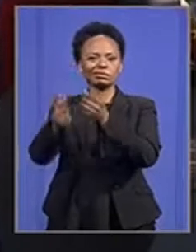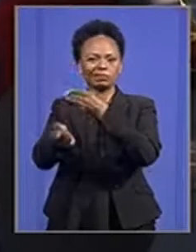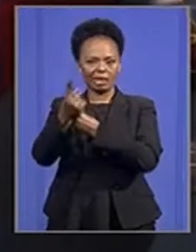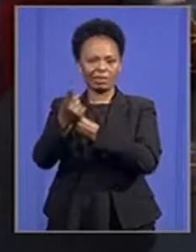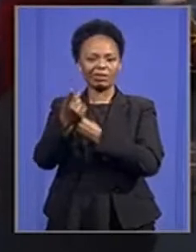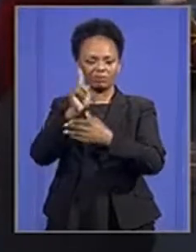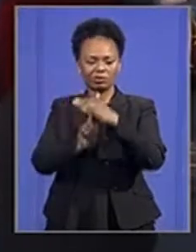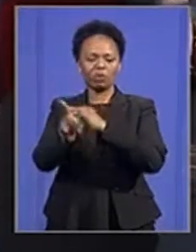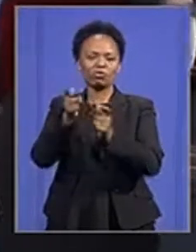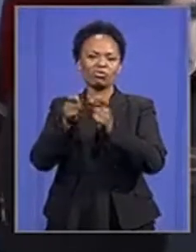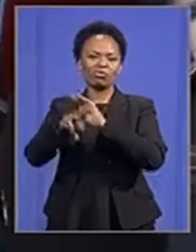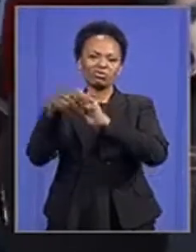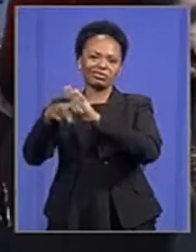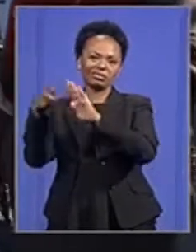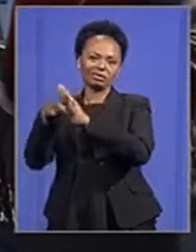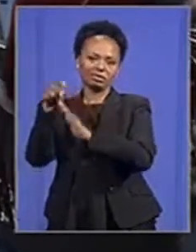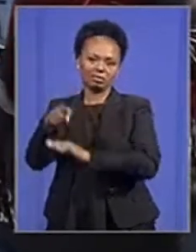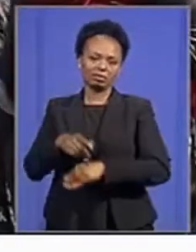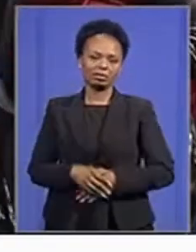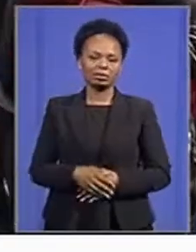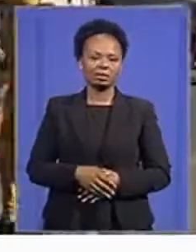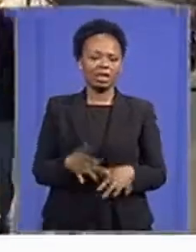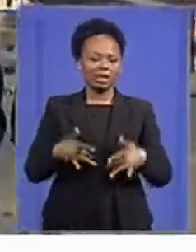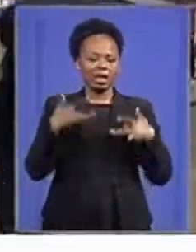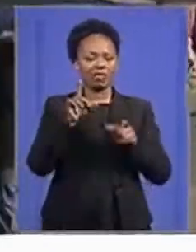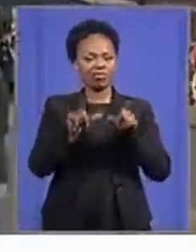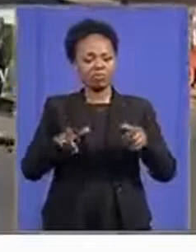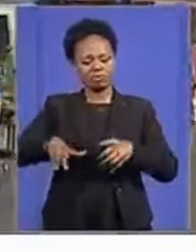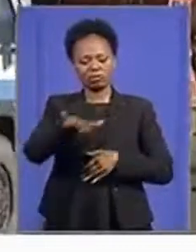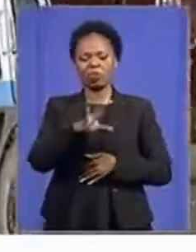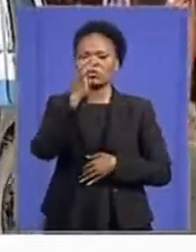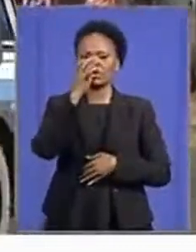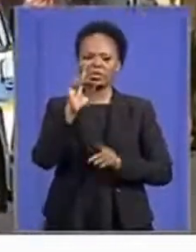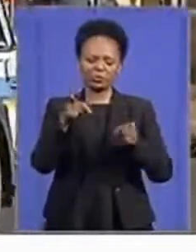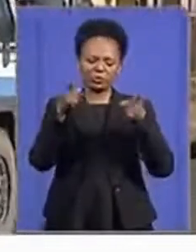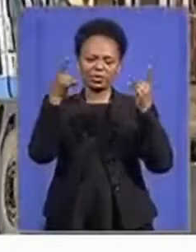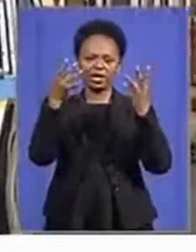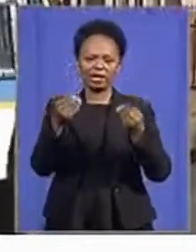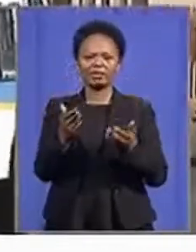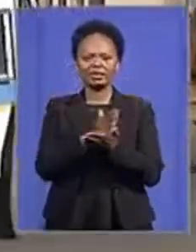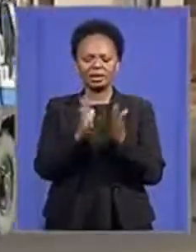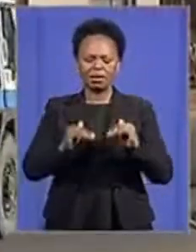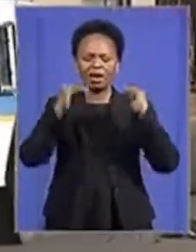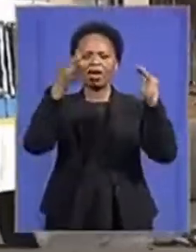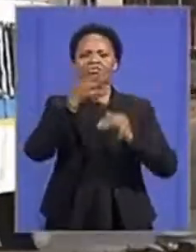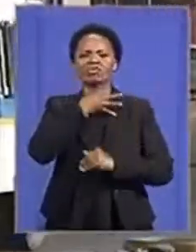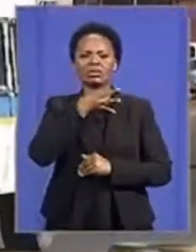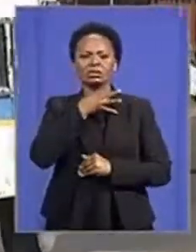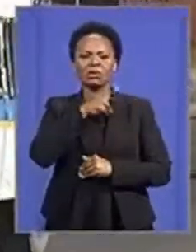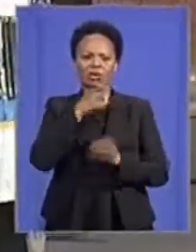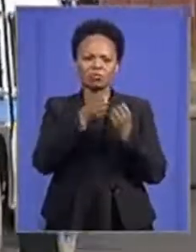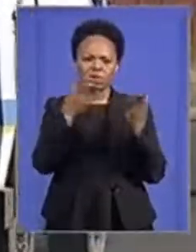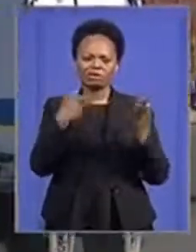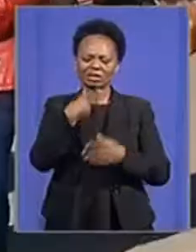Maphelo a badudi ba Bloemfontein a mo kotsing. Bontsi jwa badudi ke bao ba nang le go malwetse a go se alafege le go phela ka ditlhare gomme